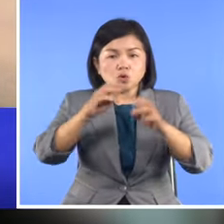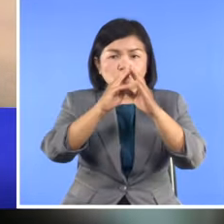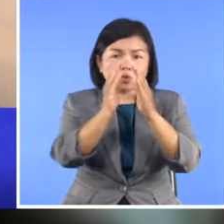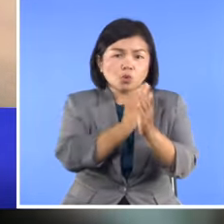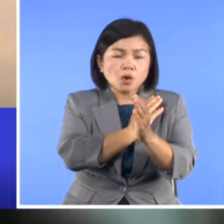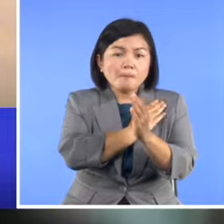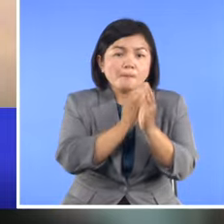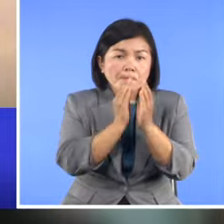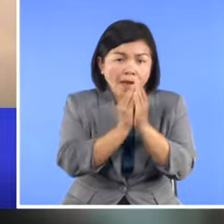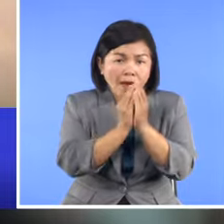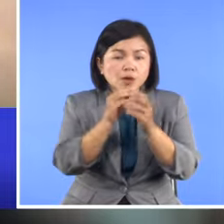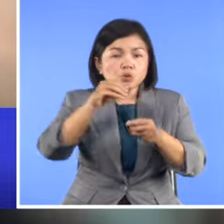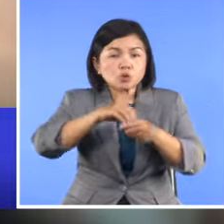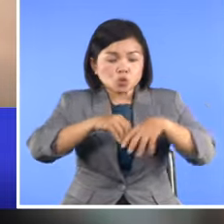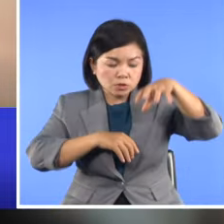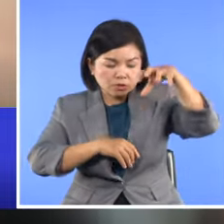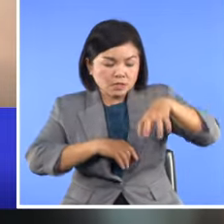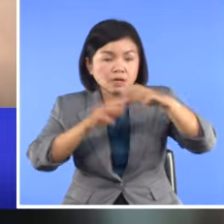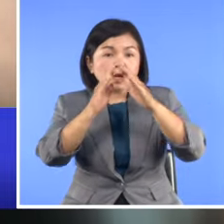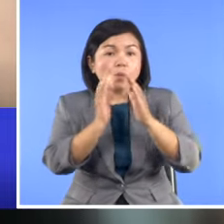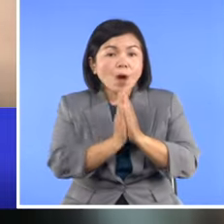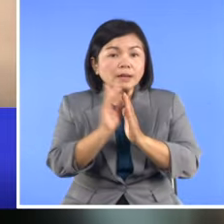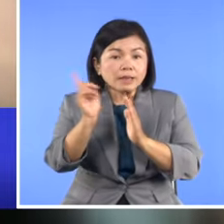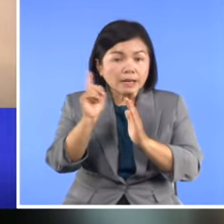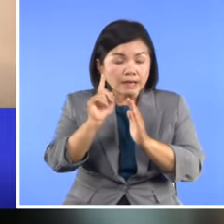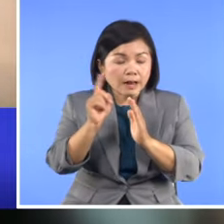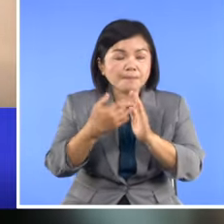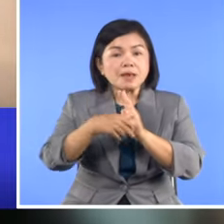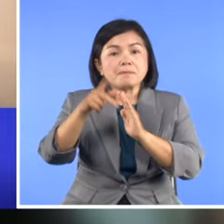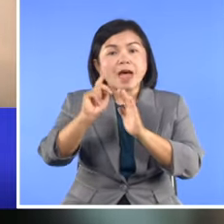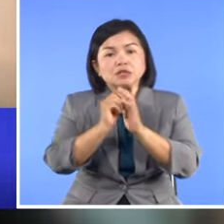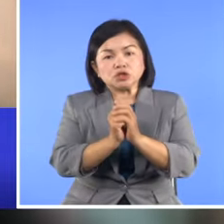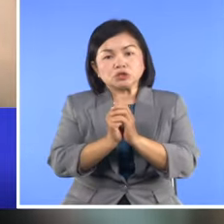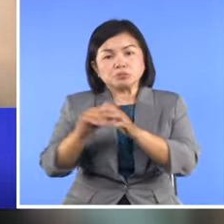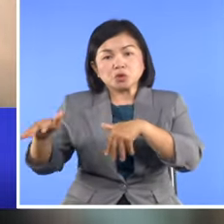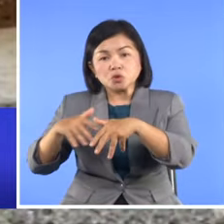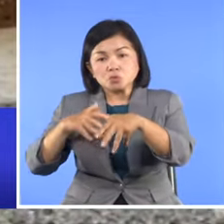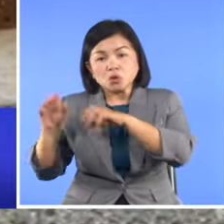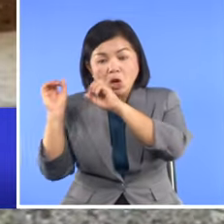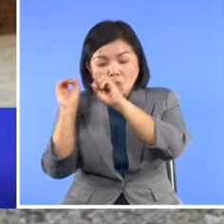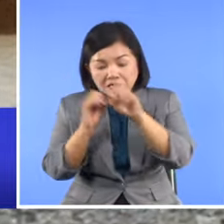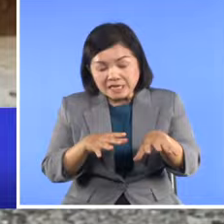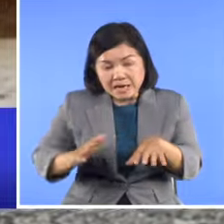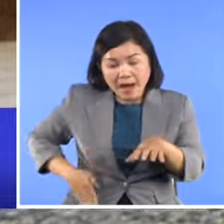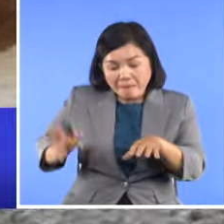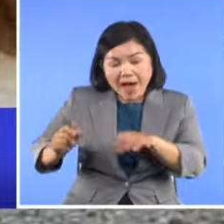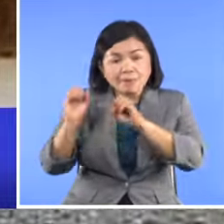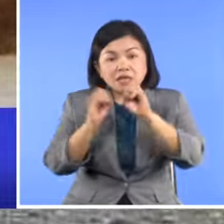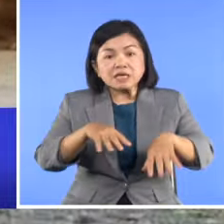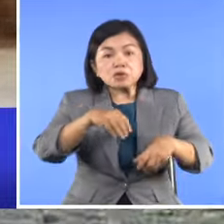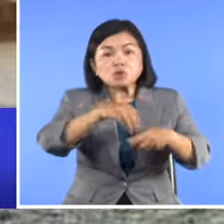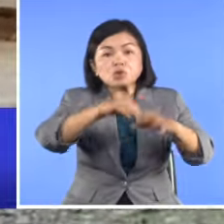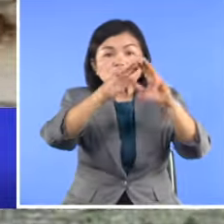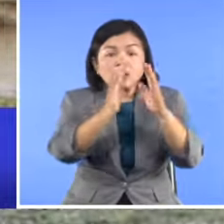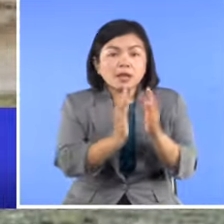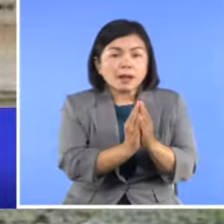เขตตำบลกรอกสมบูรณ์ศรีมหาโพธิ์ปราจีนบุรีมีคนเอาหมาเนี่ยไปปล่อยถึง14ตัวนะแม่หมานี่